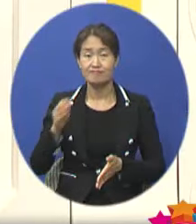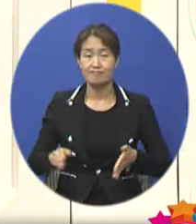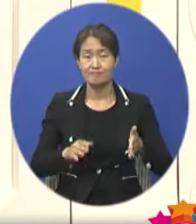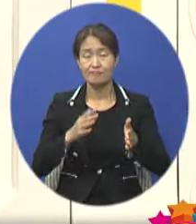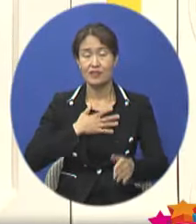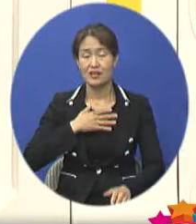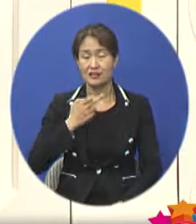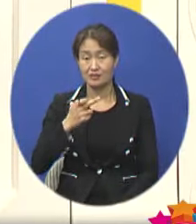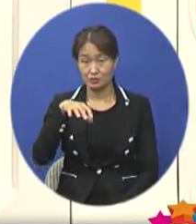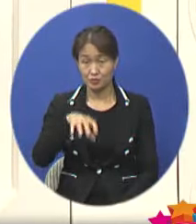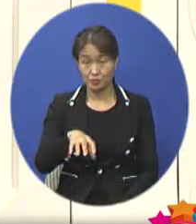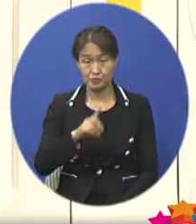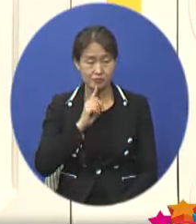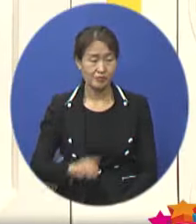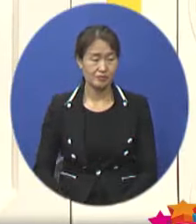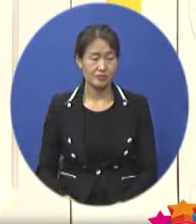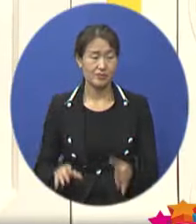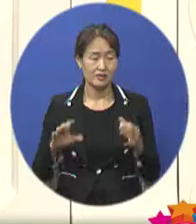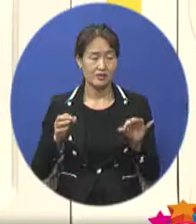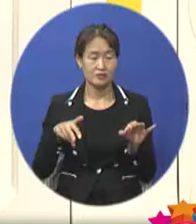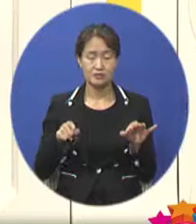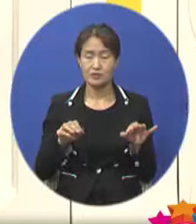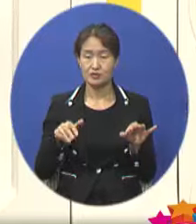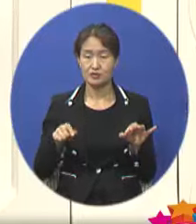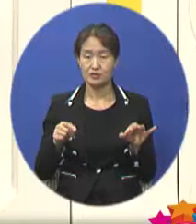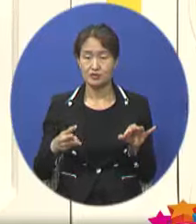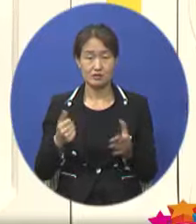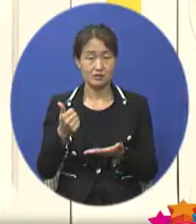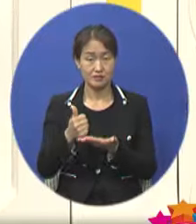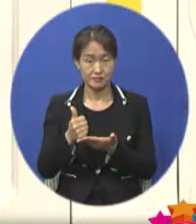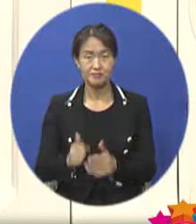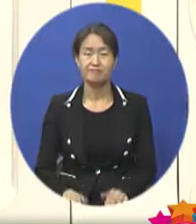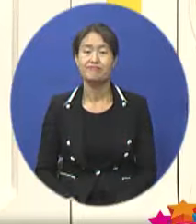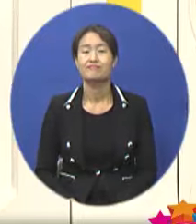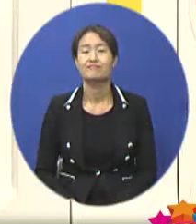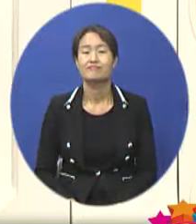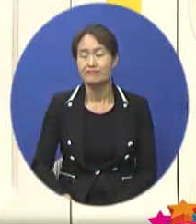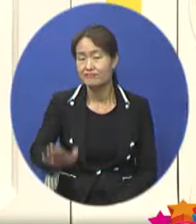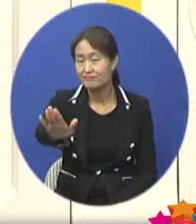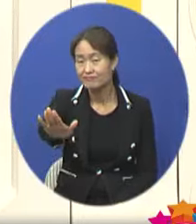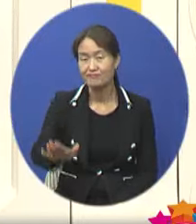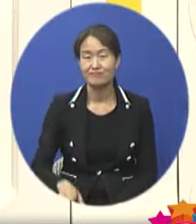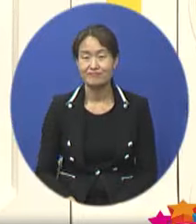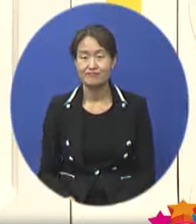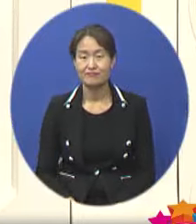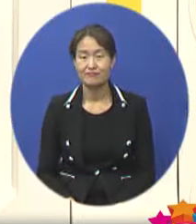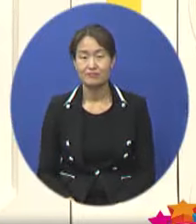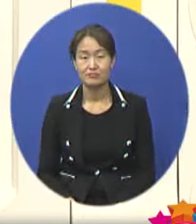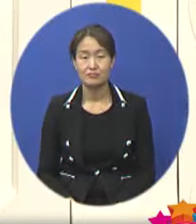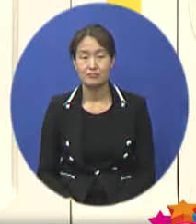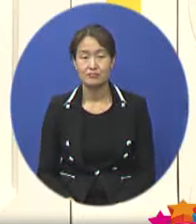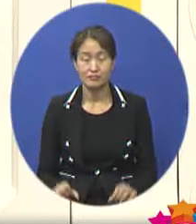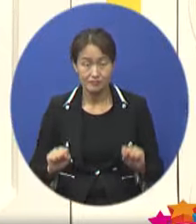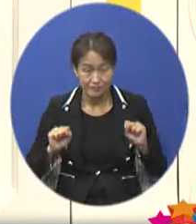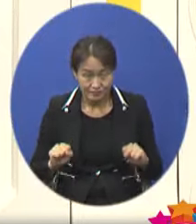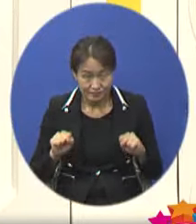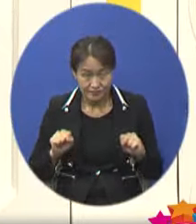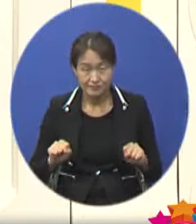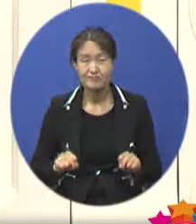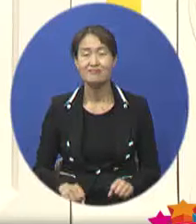안산으로 한번 가도록 하겠습니다. 안산. 우리 네. 김자, 정자, 철자 아버님. 네. 만나보겠습니다. 여보세요? 네. 네. 네,